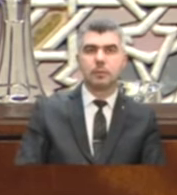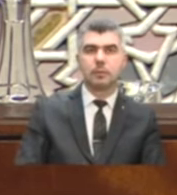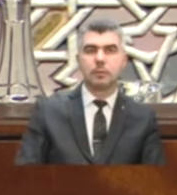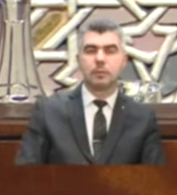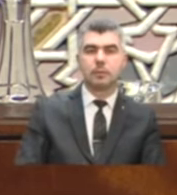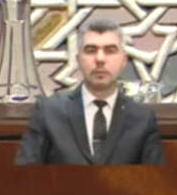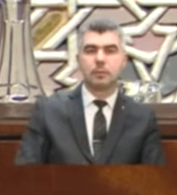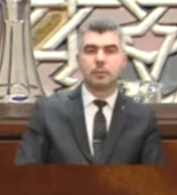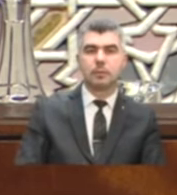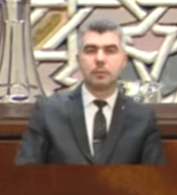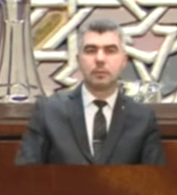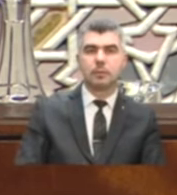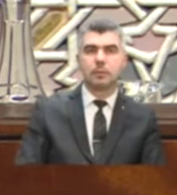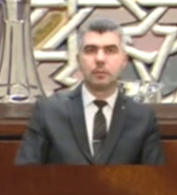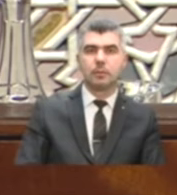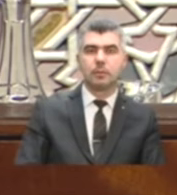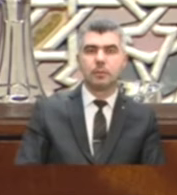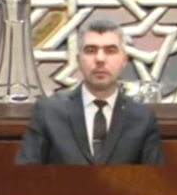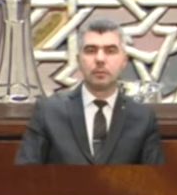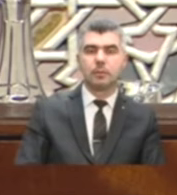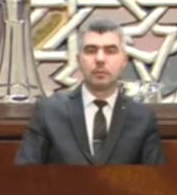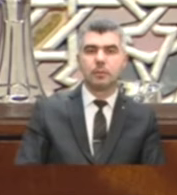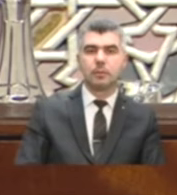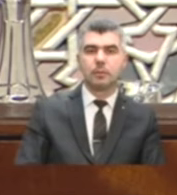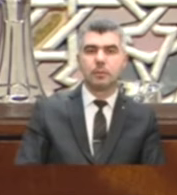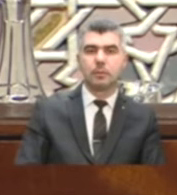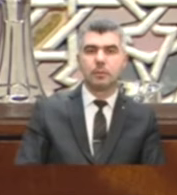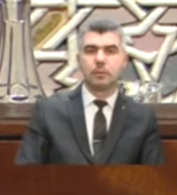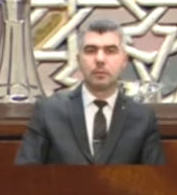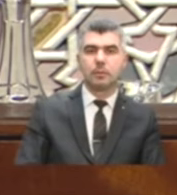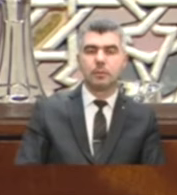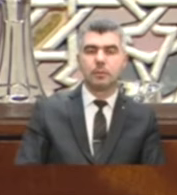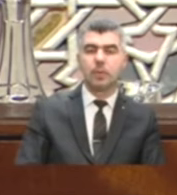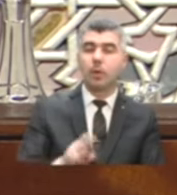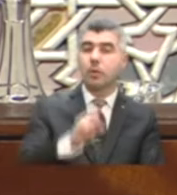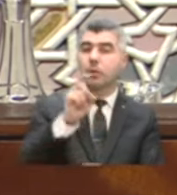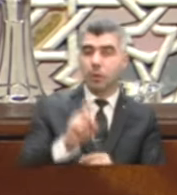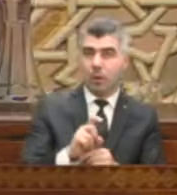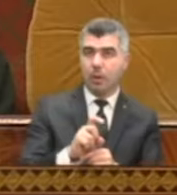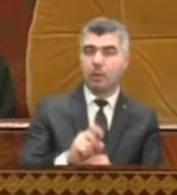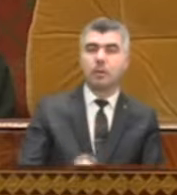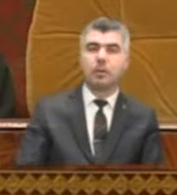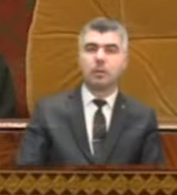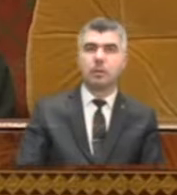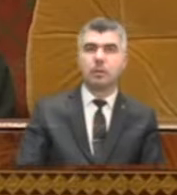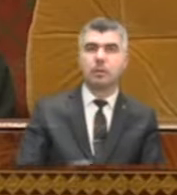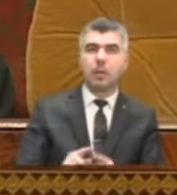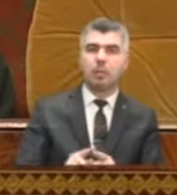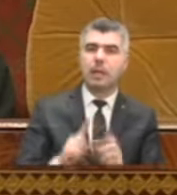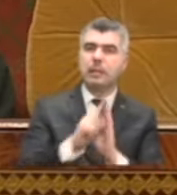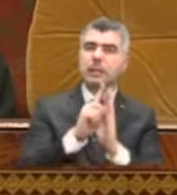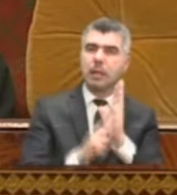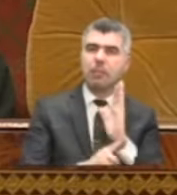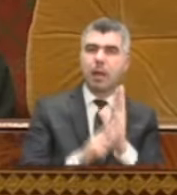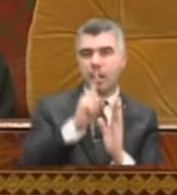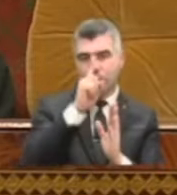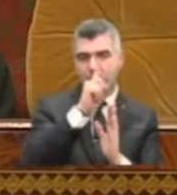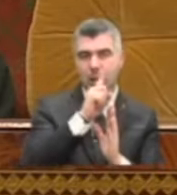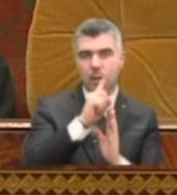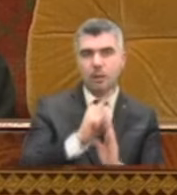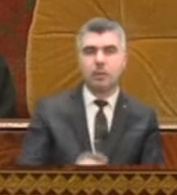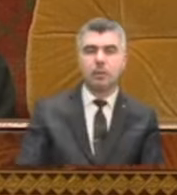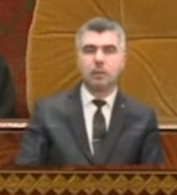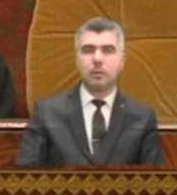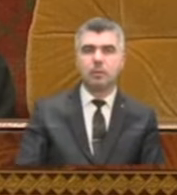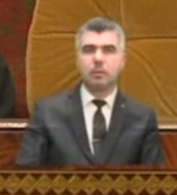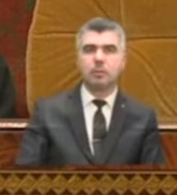يؤجل. تفضل السيد الرئيس. هذا السؤالين يؤجلان إلى الأسبوع المقبل إن شاء الله، لأن السيدة